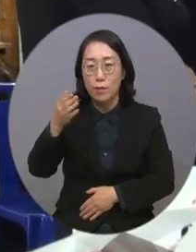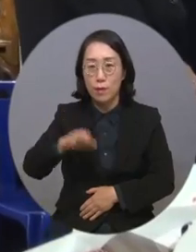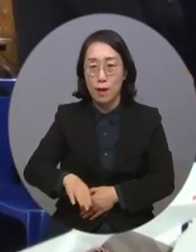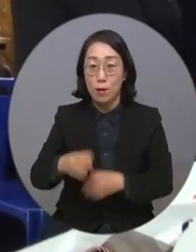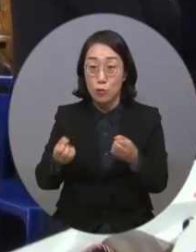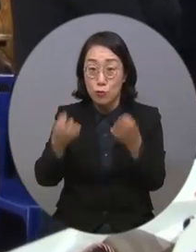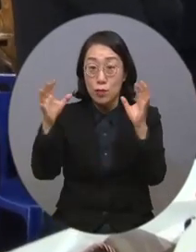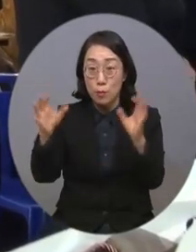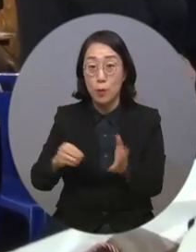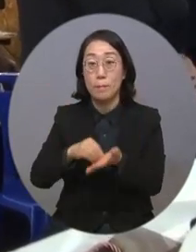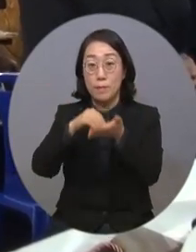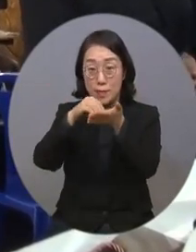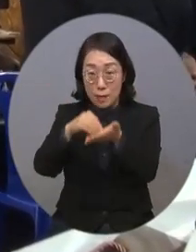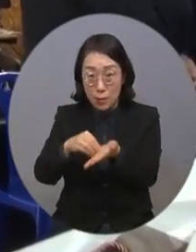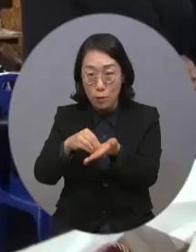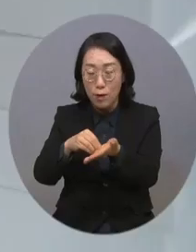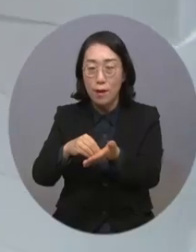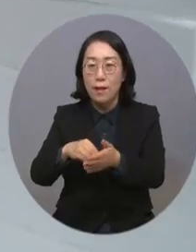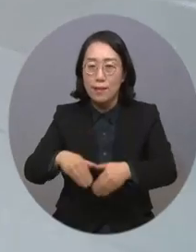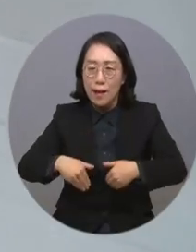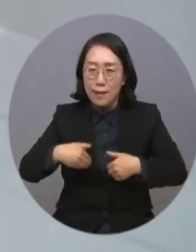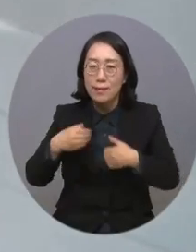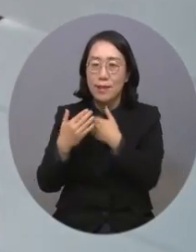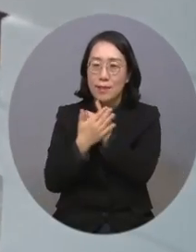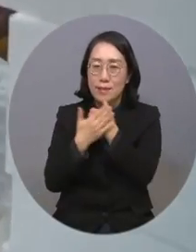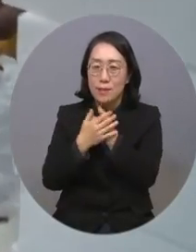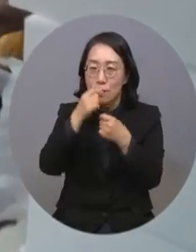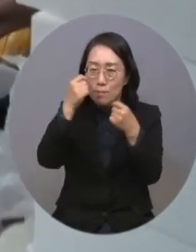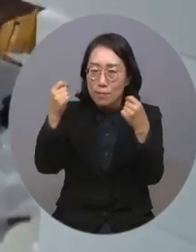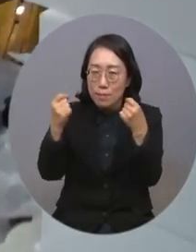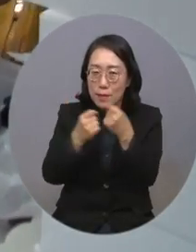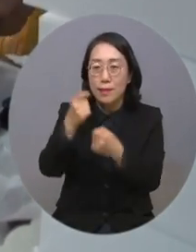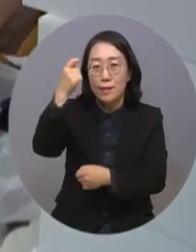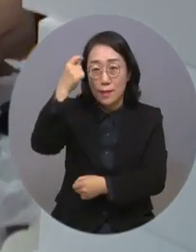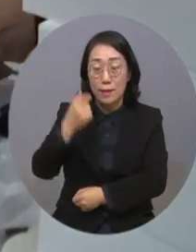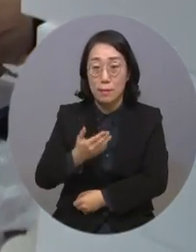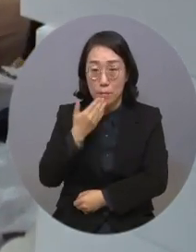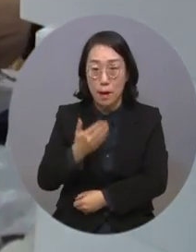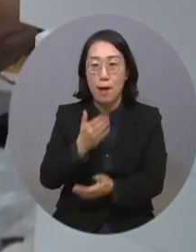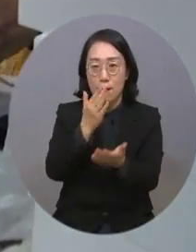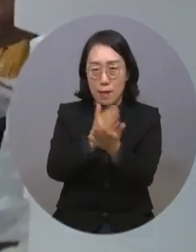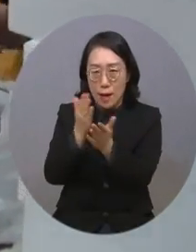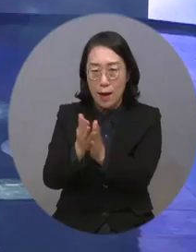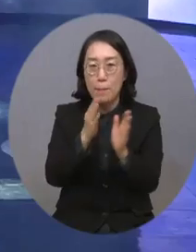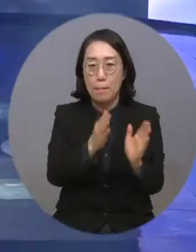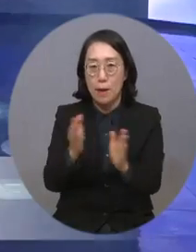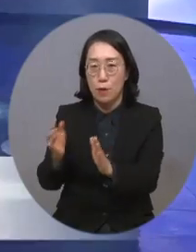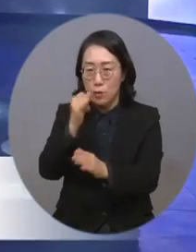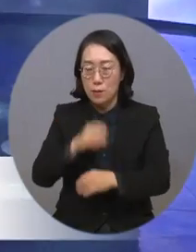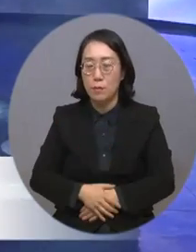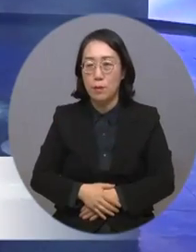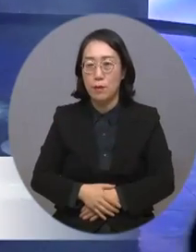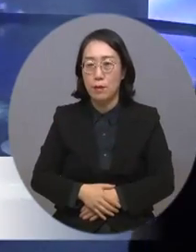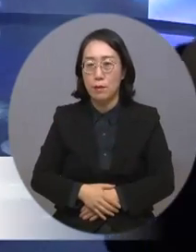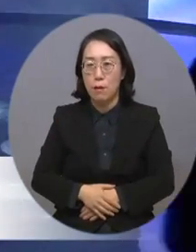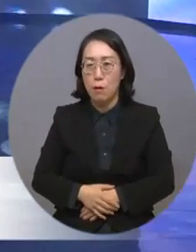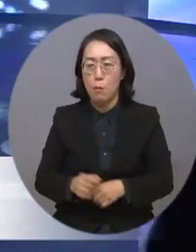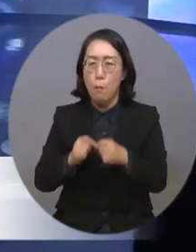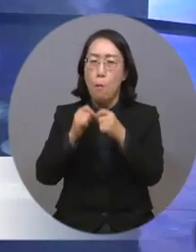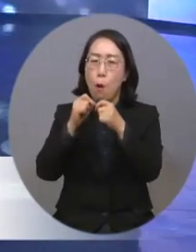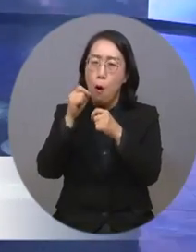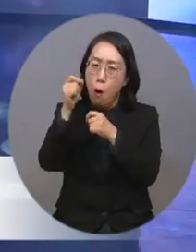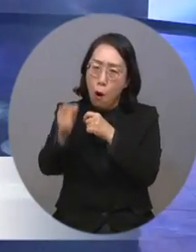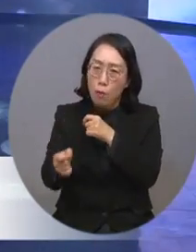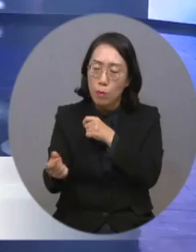페스티벌을 통해 한국의 따뜻한 정을 느끼며 이웃으로 다가갈 수 있도록 다양한 준비를 했습니다. 먼 땅까지 오셔서